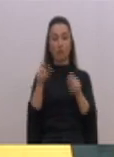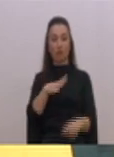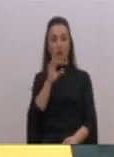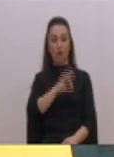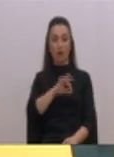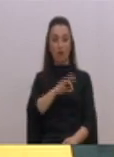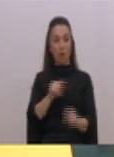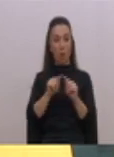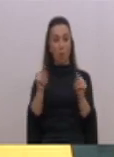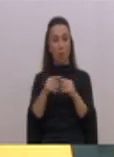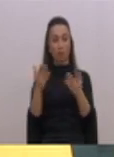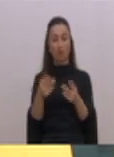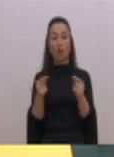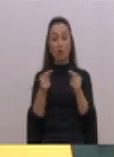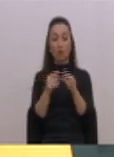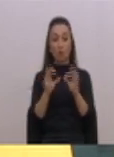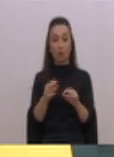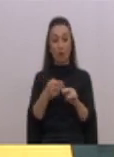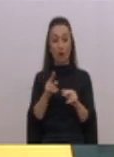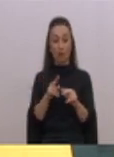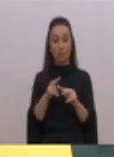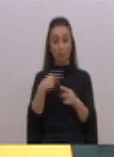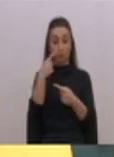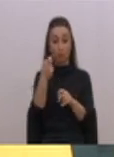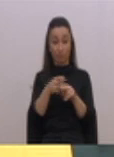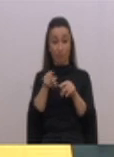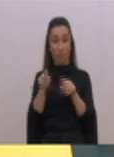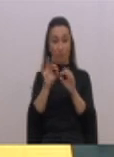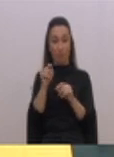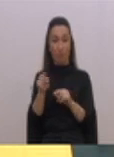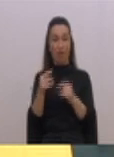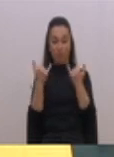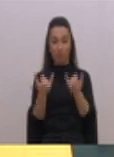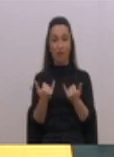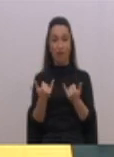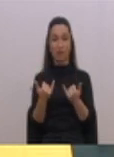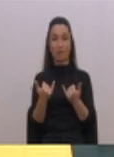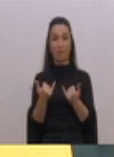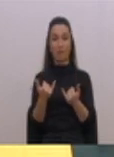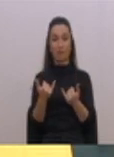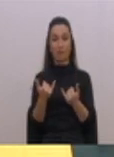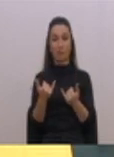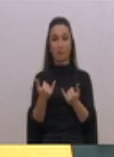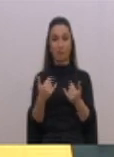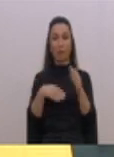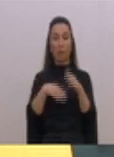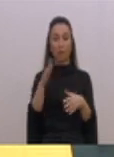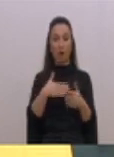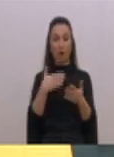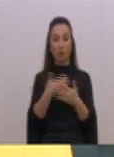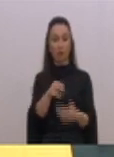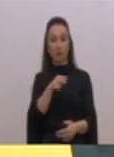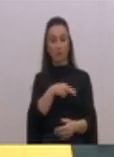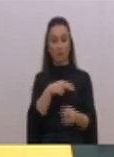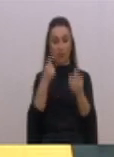იყენებს ოპოზიცია. ზუსტად ამისკენ მოგიწოდებით ჩვენ. და დღეს, რომ უფრო აქტიური